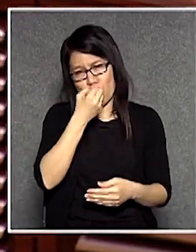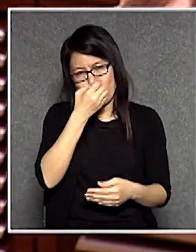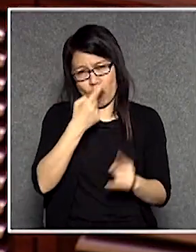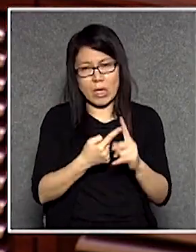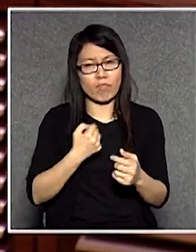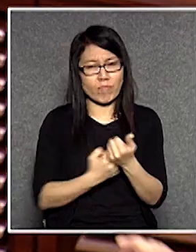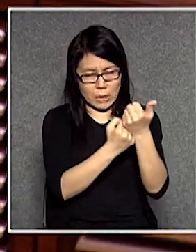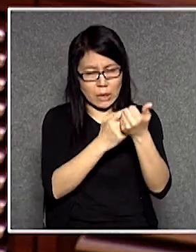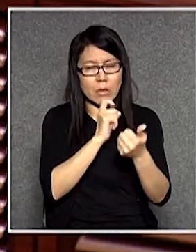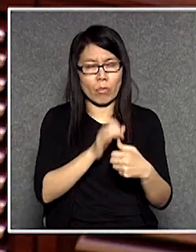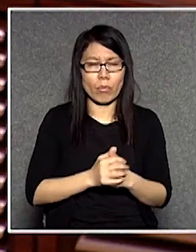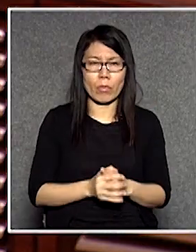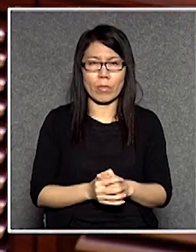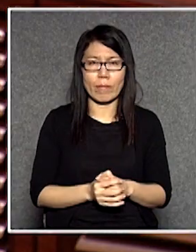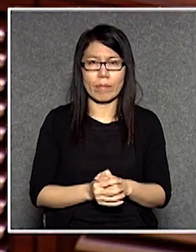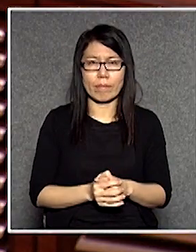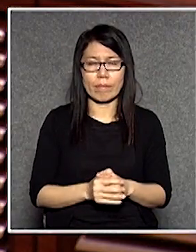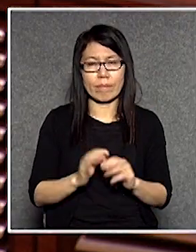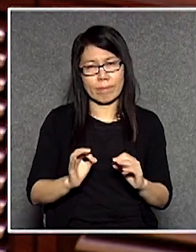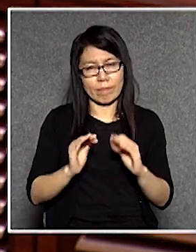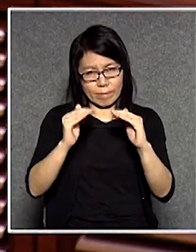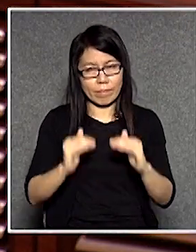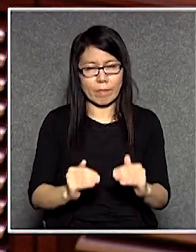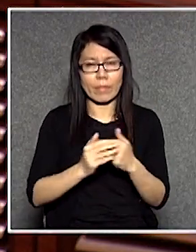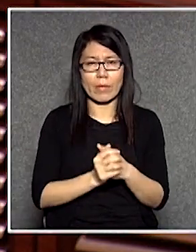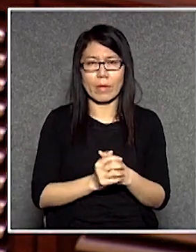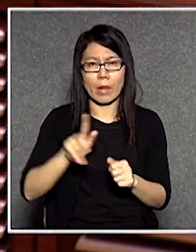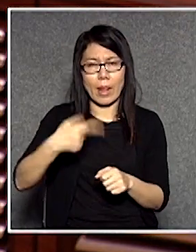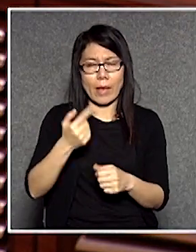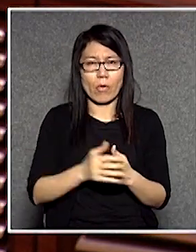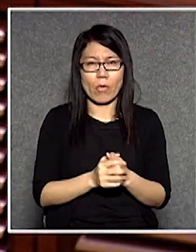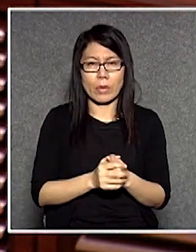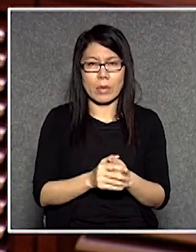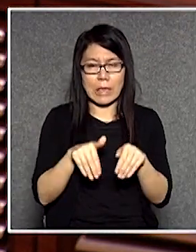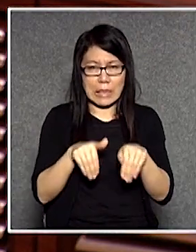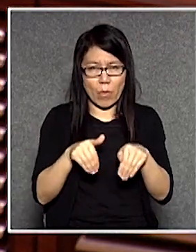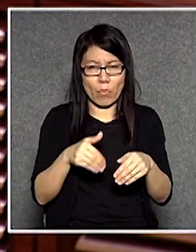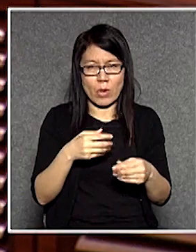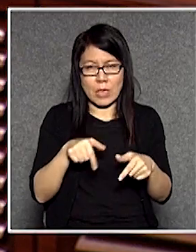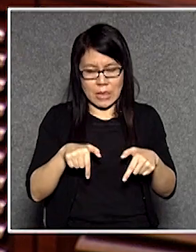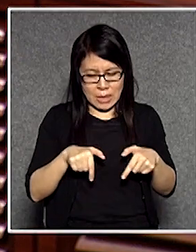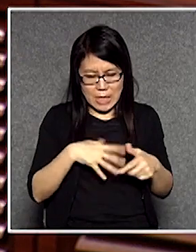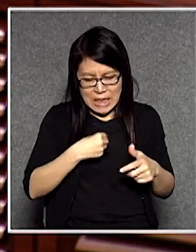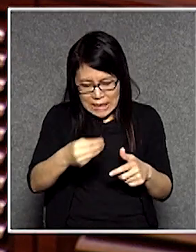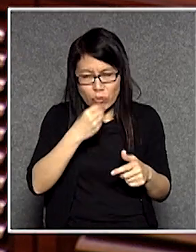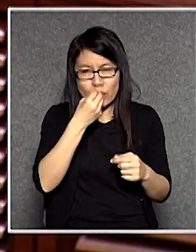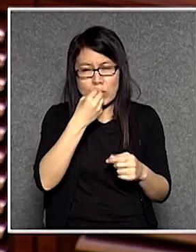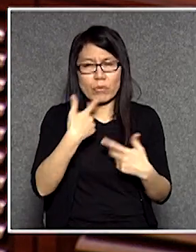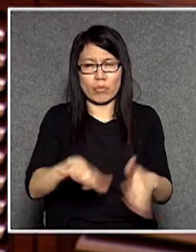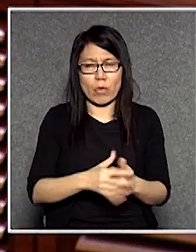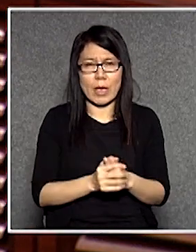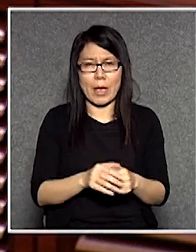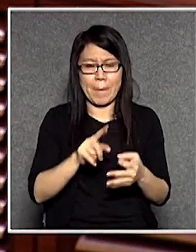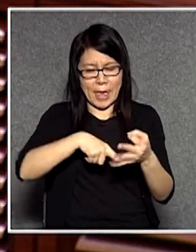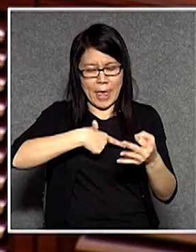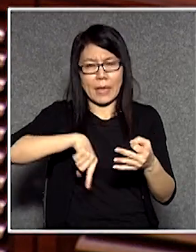持。好了，至於另一位被狗吃了良心的陳志全議員，